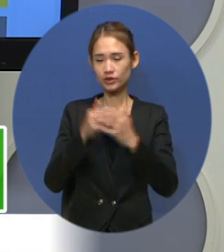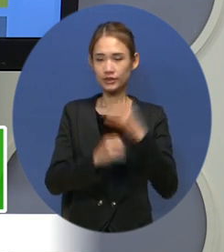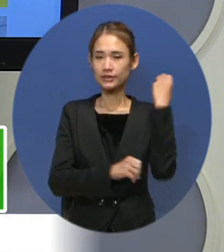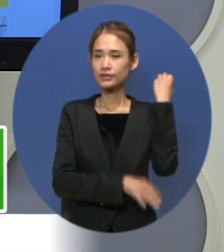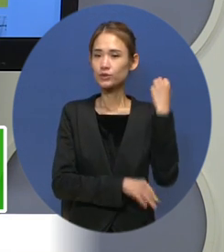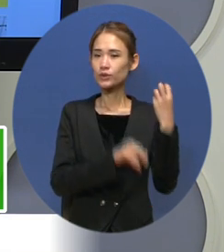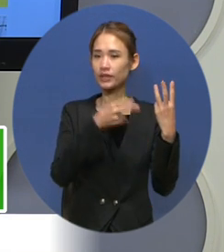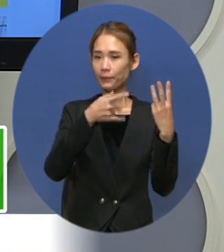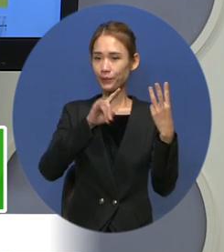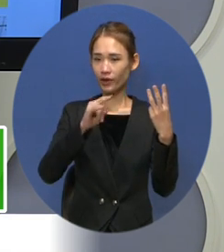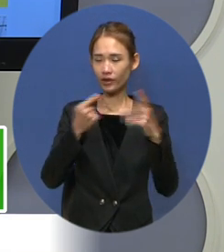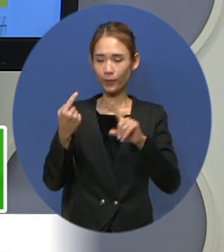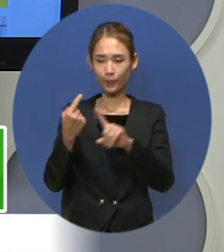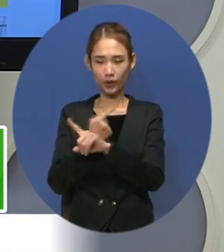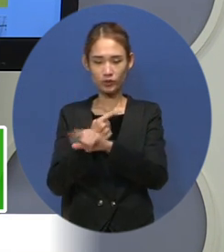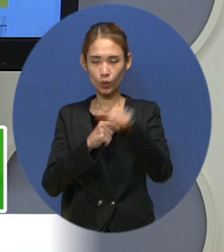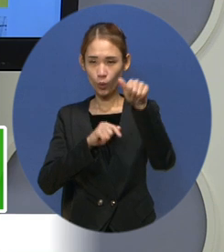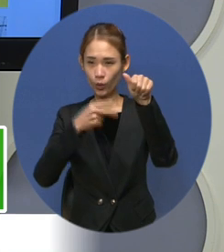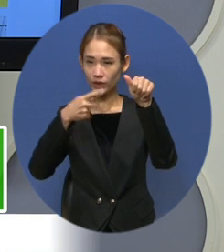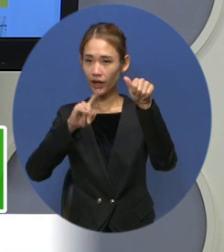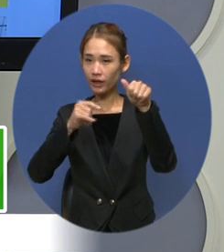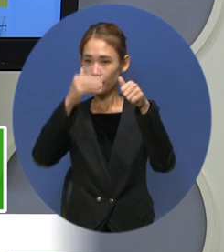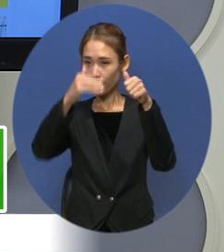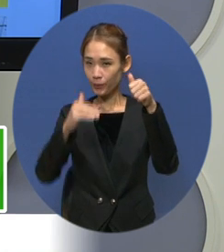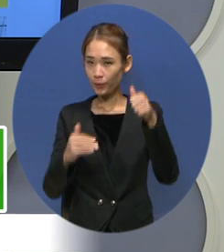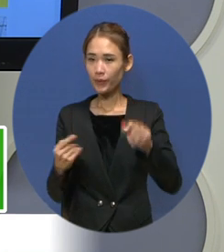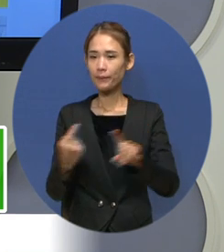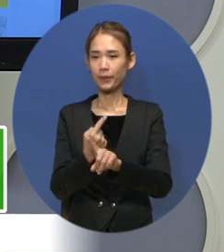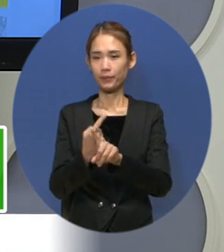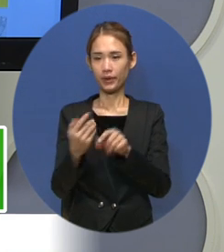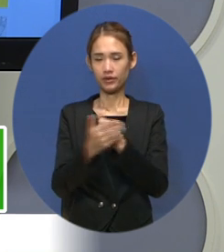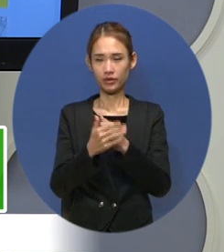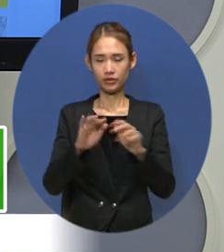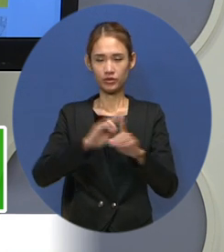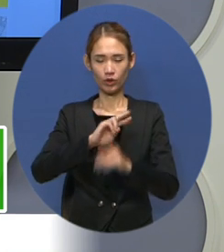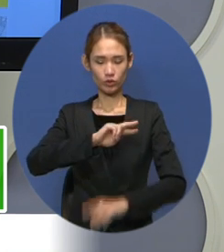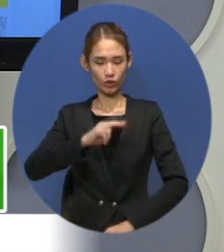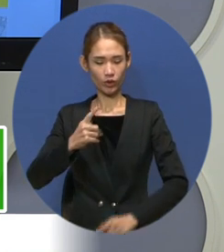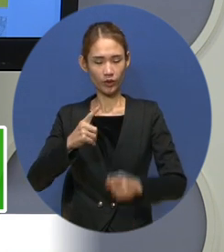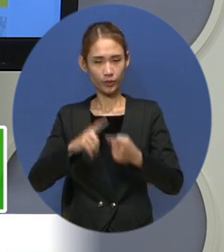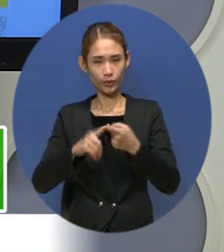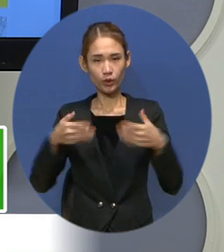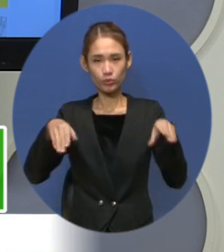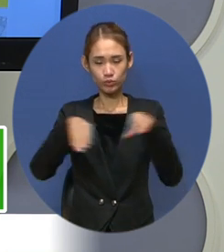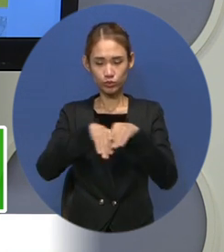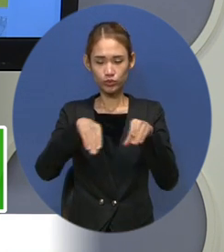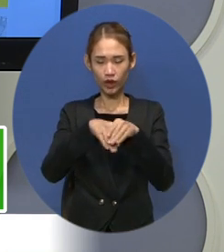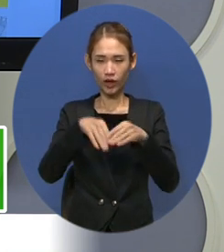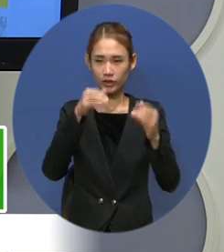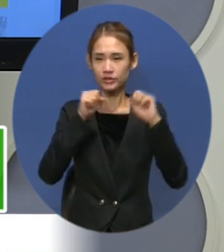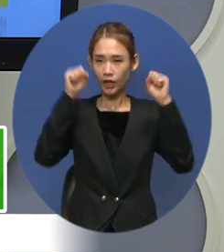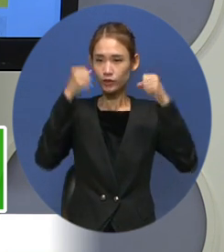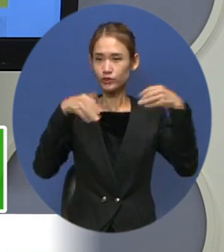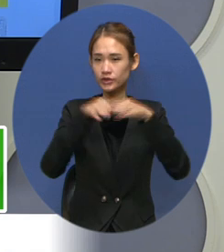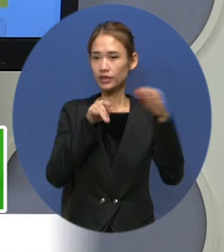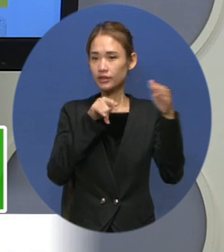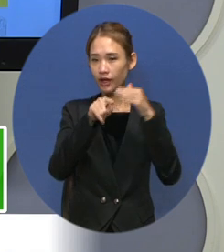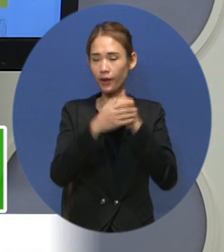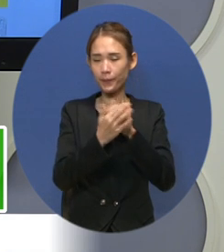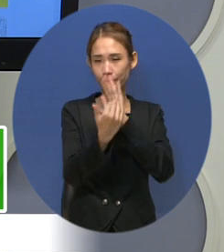3단계에서 5단계로 개편 됨에 따라 전환 기준에 따른 문화체육시설 이용과 방역 조치 등을